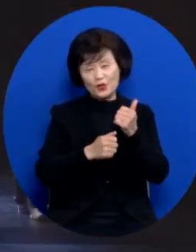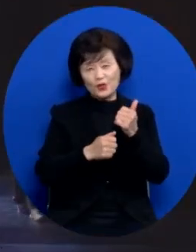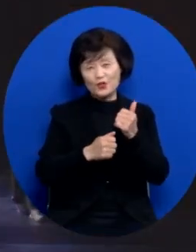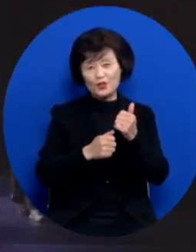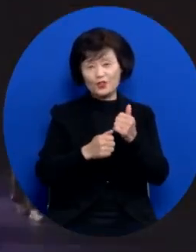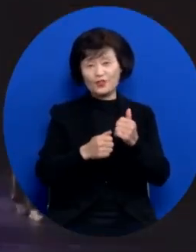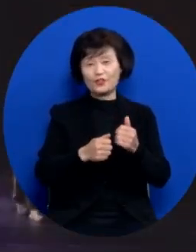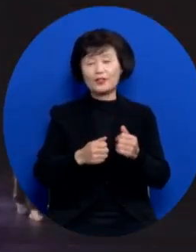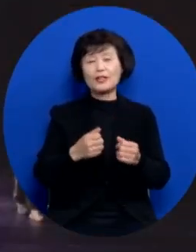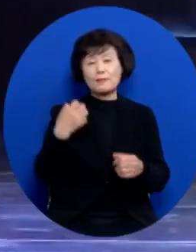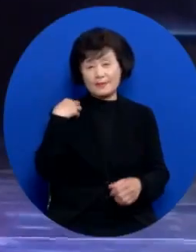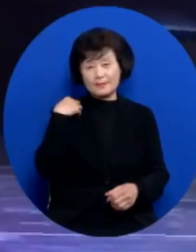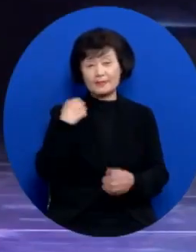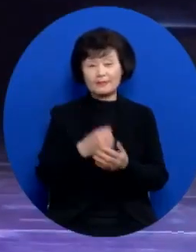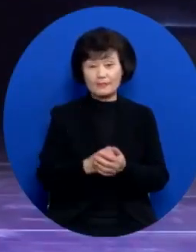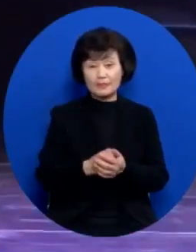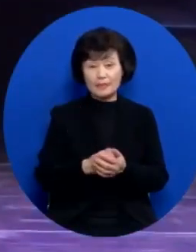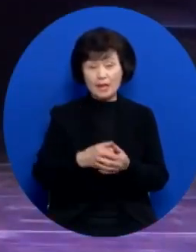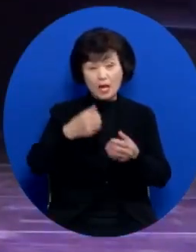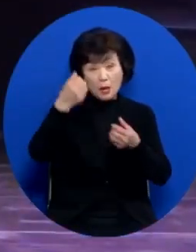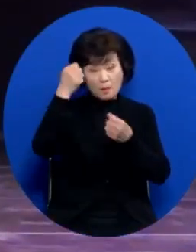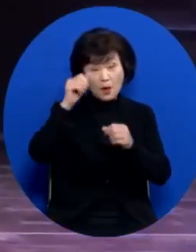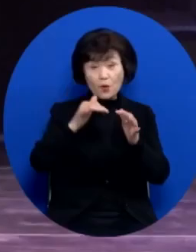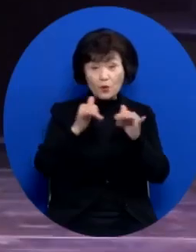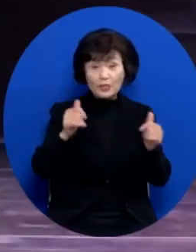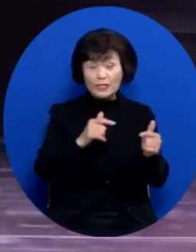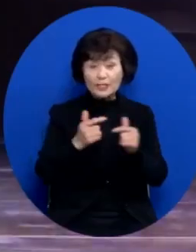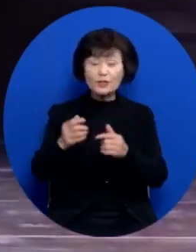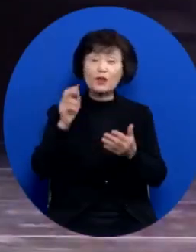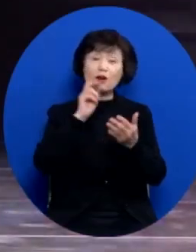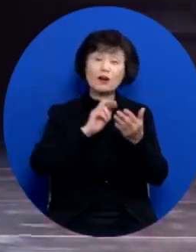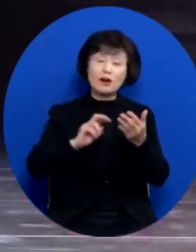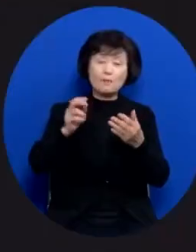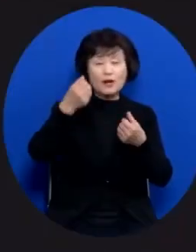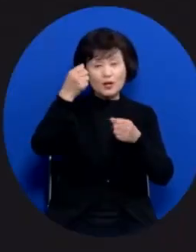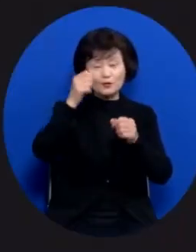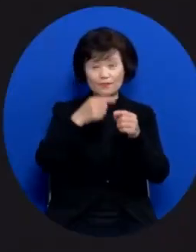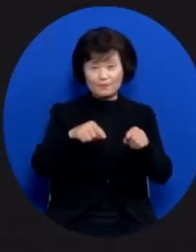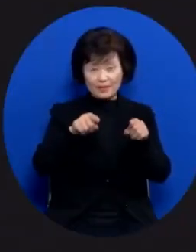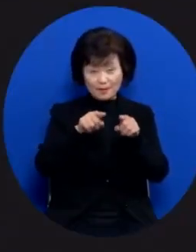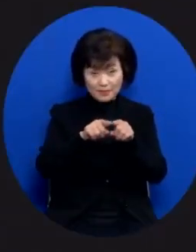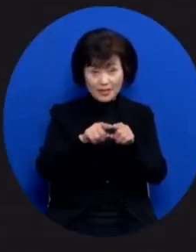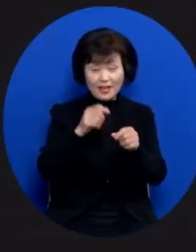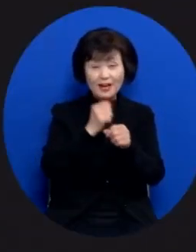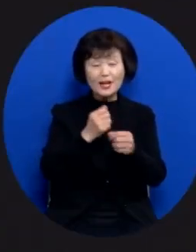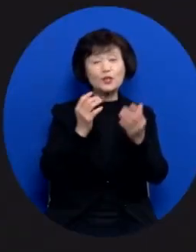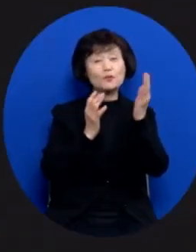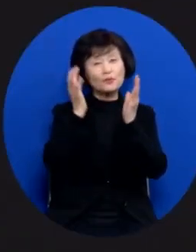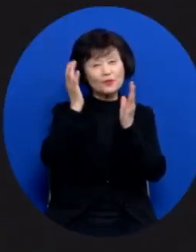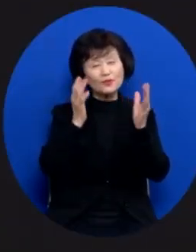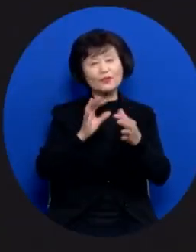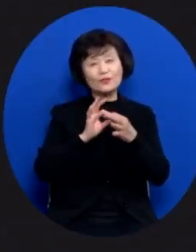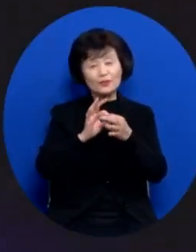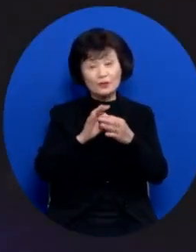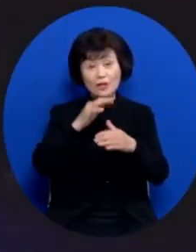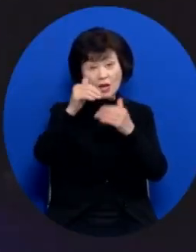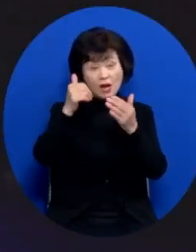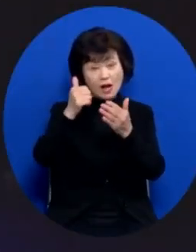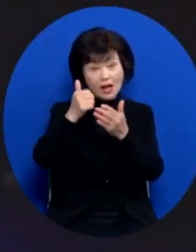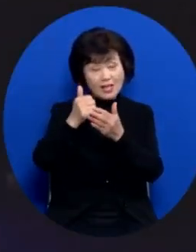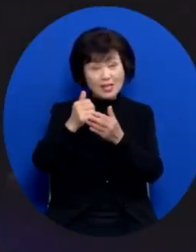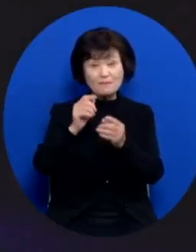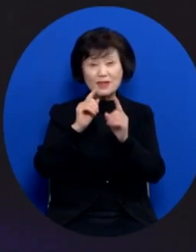실제 공연을 하는 배우들도 음악과 춤이 함께하는 뮤지컬을 통해 진심이 담긴 하나님의